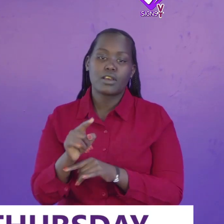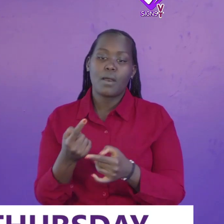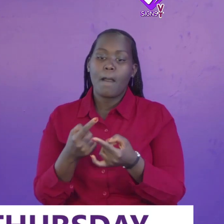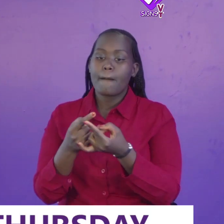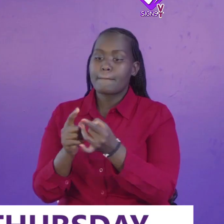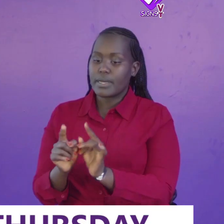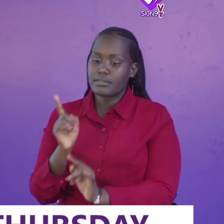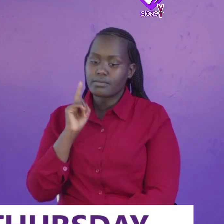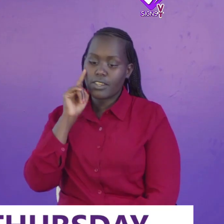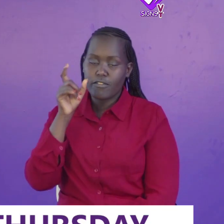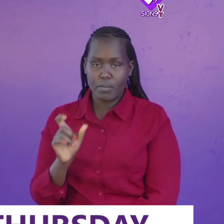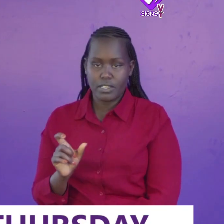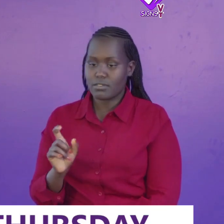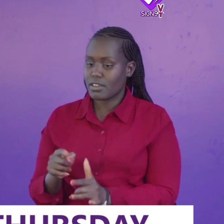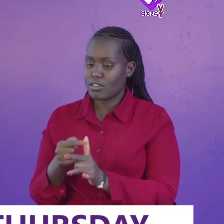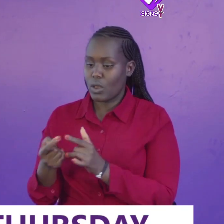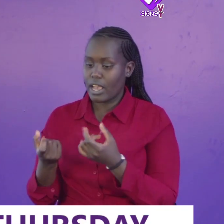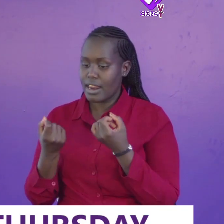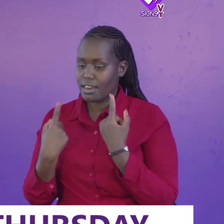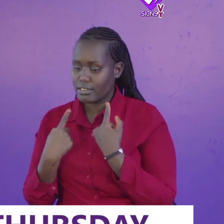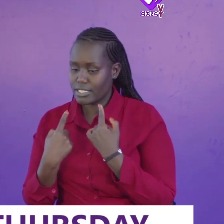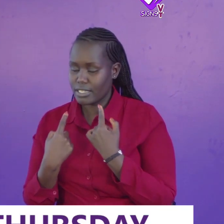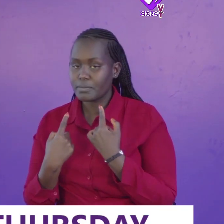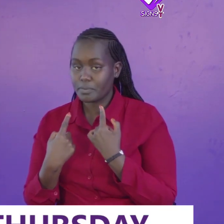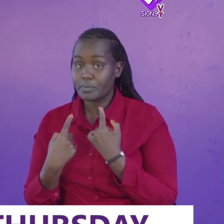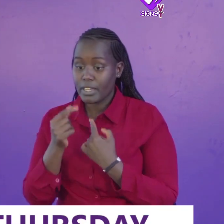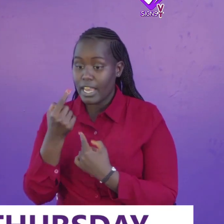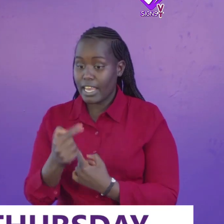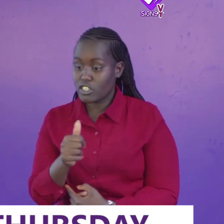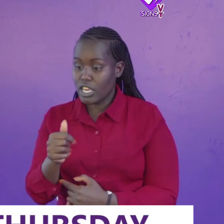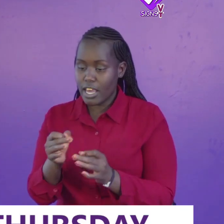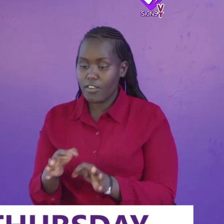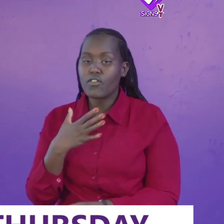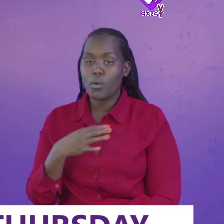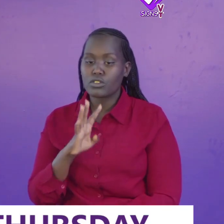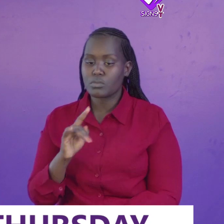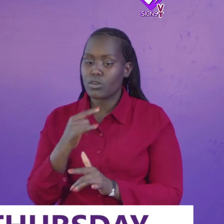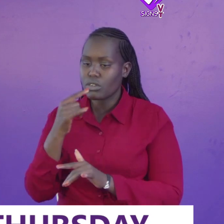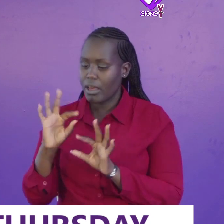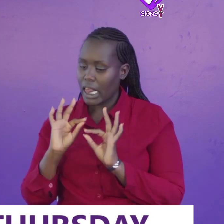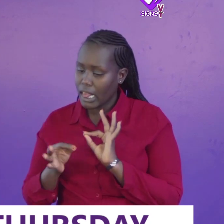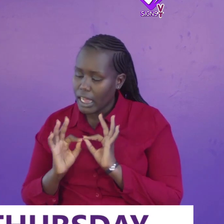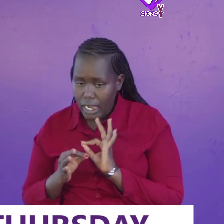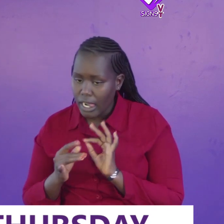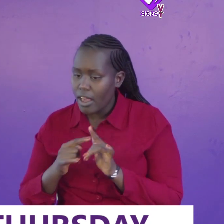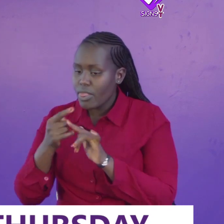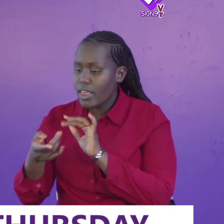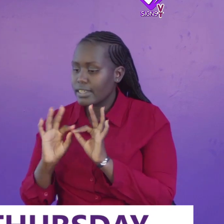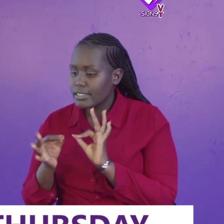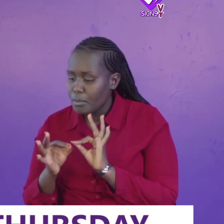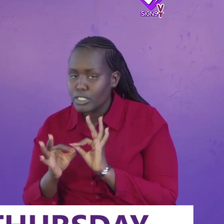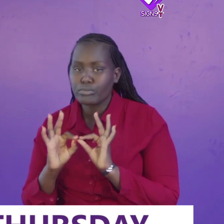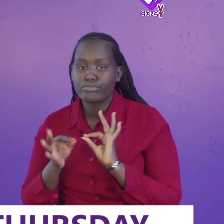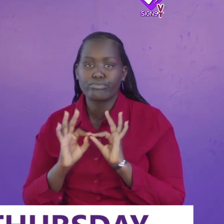deaf person, muna elewana vile inafaa. Kama unataka kuongea na yeye, unaambia interpreter, na yeye interpreter anafanya mambo